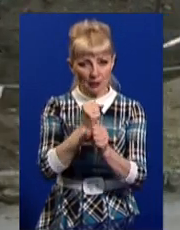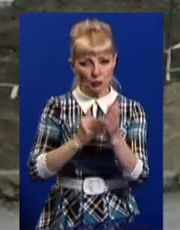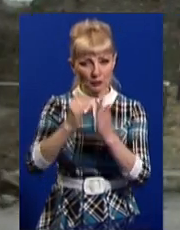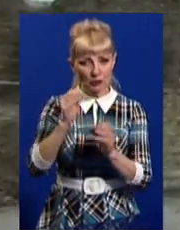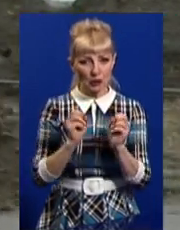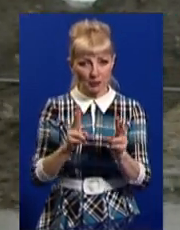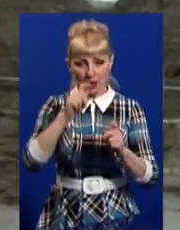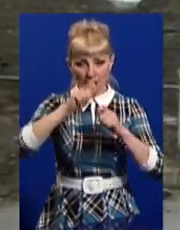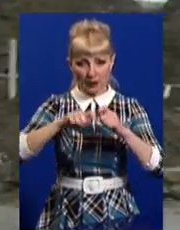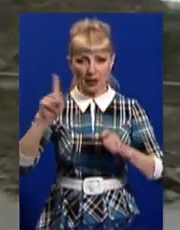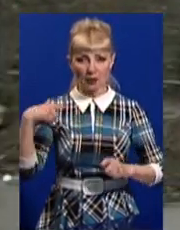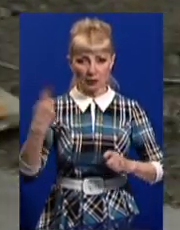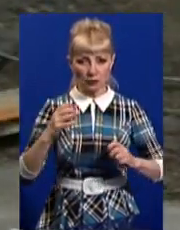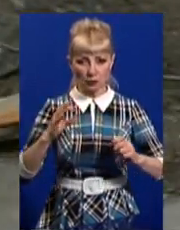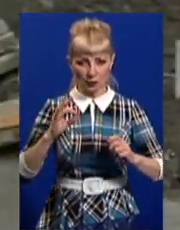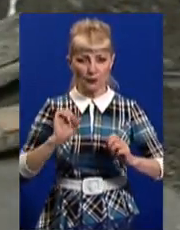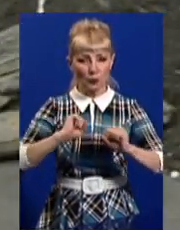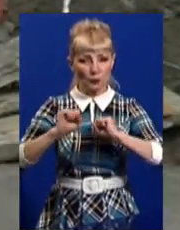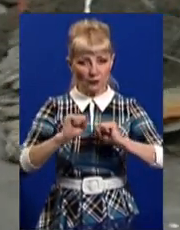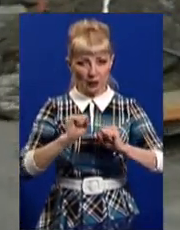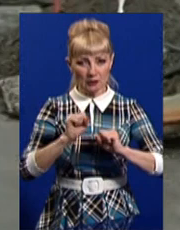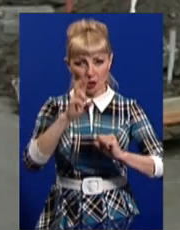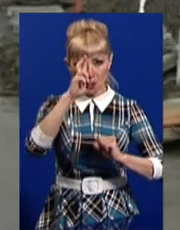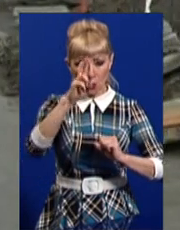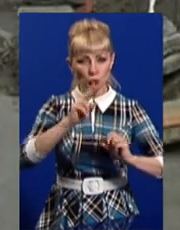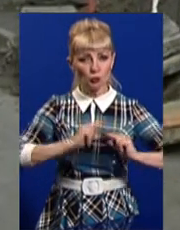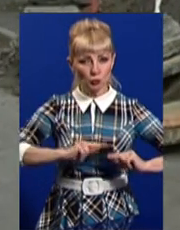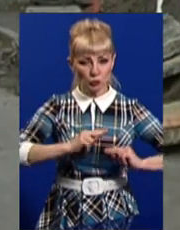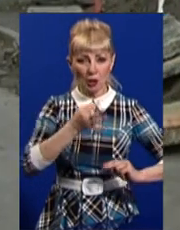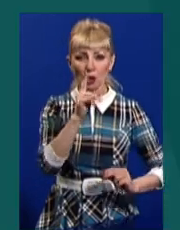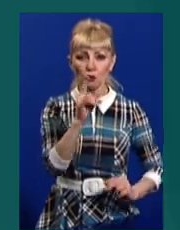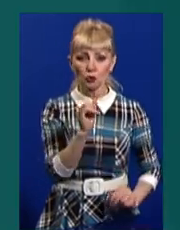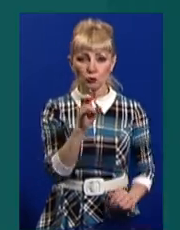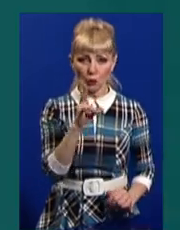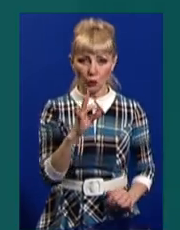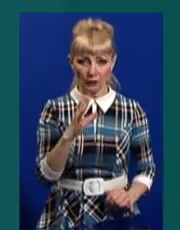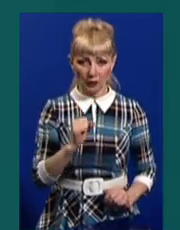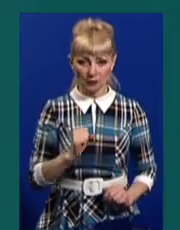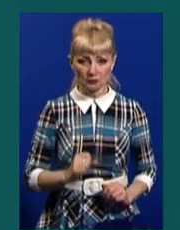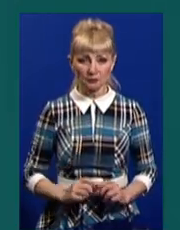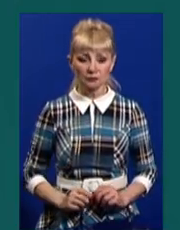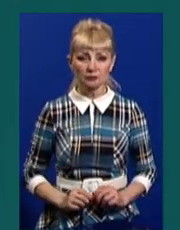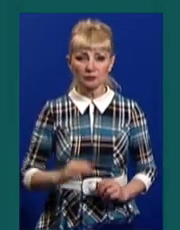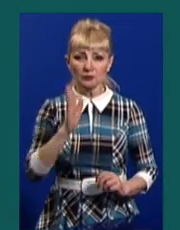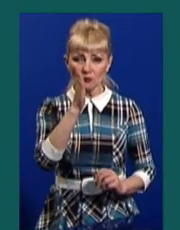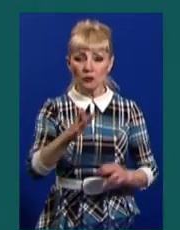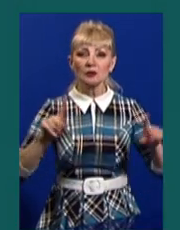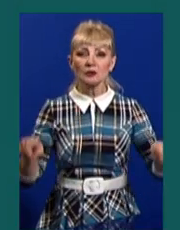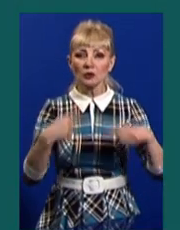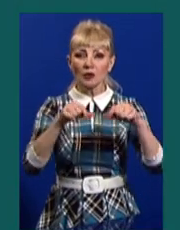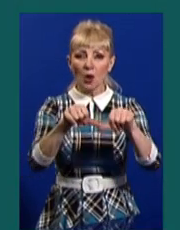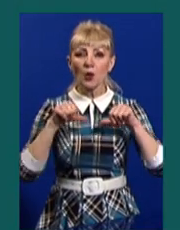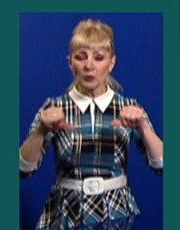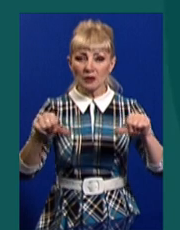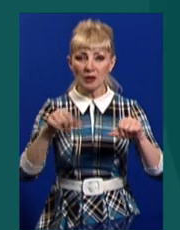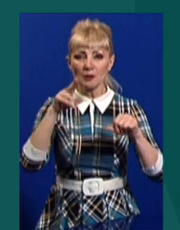проводить і обласне управління Держпраці, розповіла телефоном інспектор Олена Зубкова. Буде створена комісія з